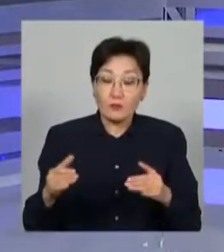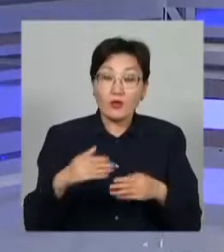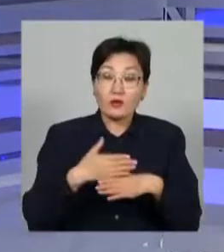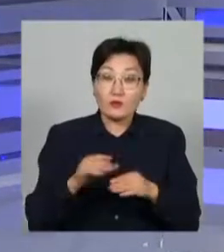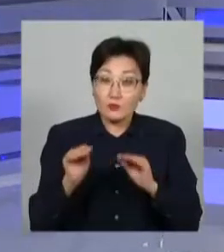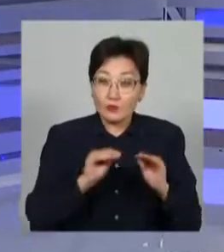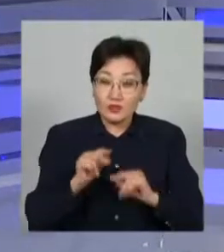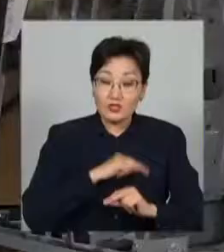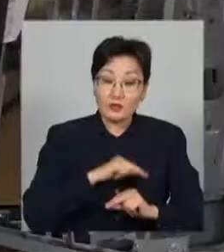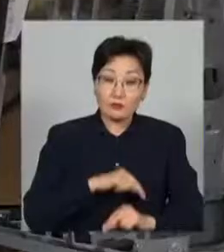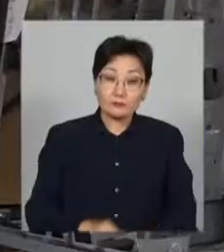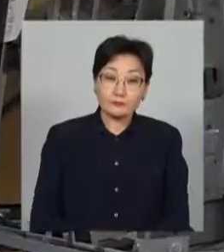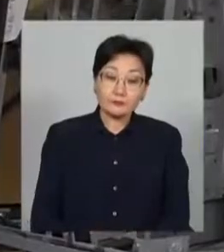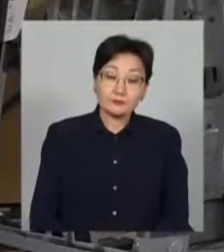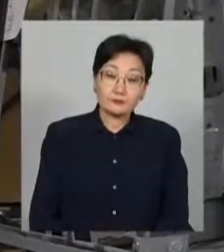сборочных работ.